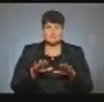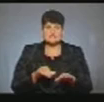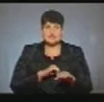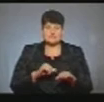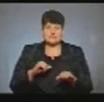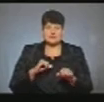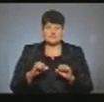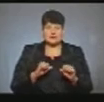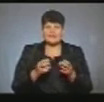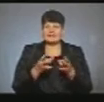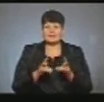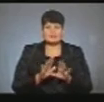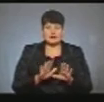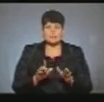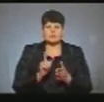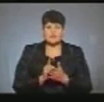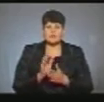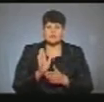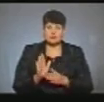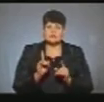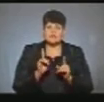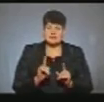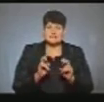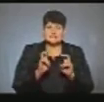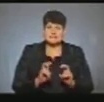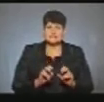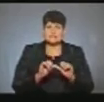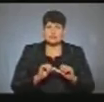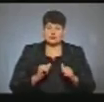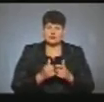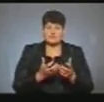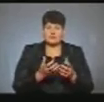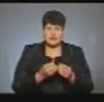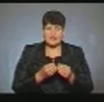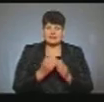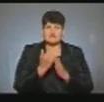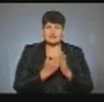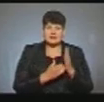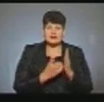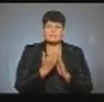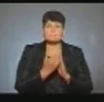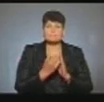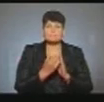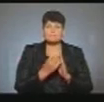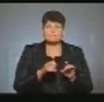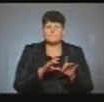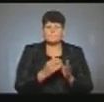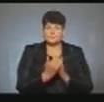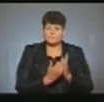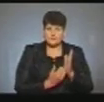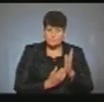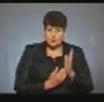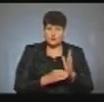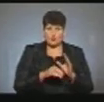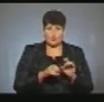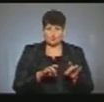самоврядування не потрібно. Повинно бути тільки засідання комісії, ви берете витяг з протоколу комісії, і після цього